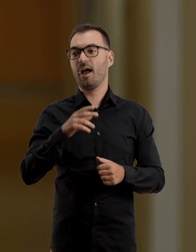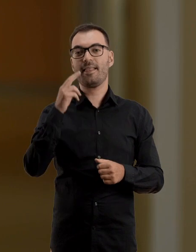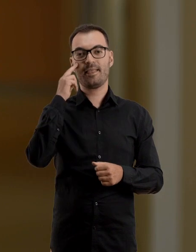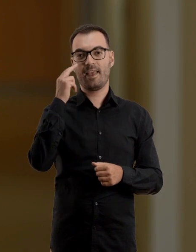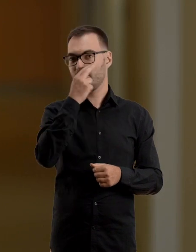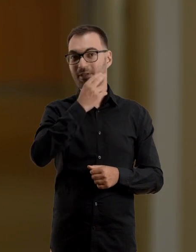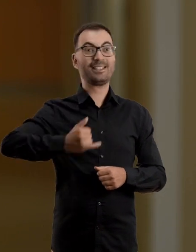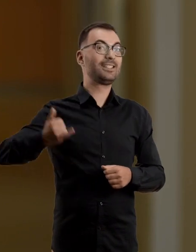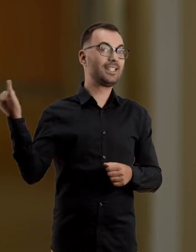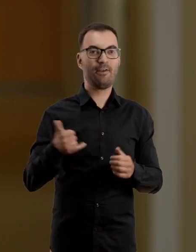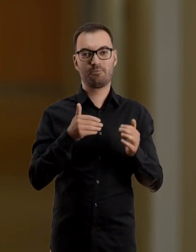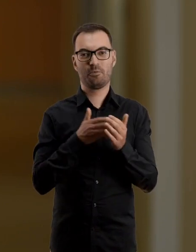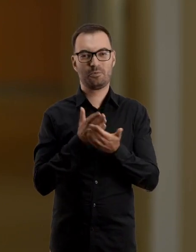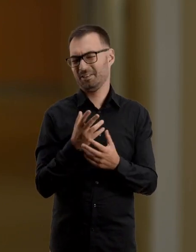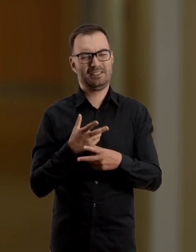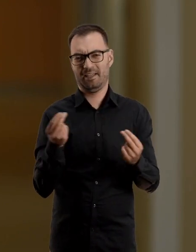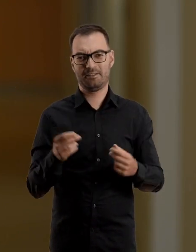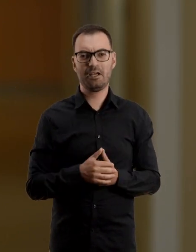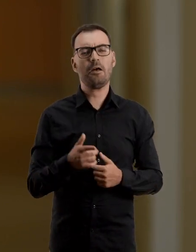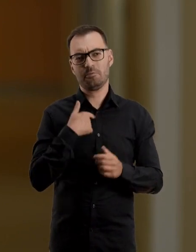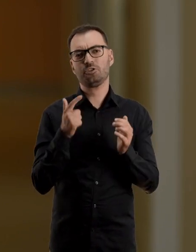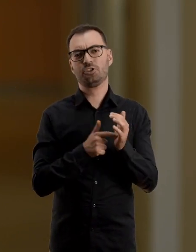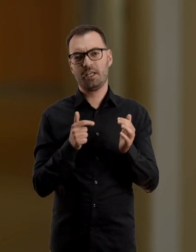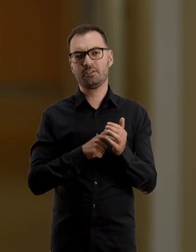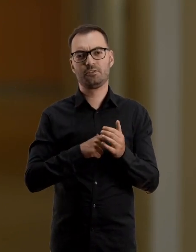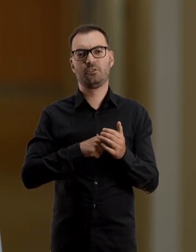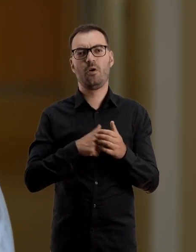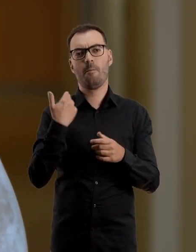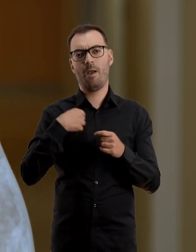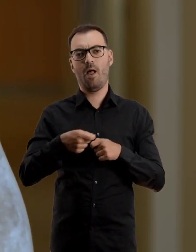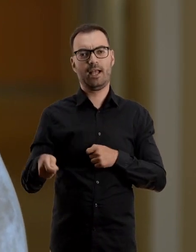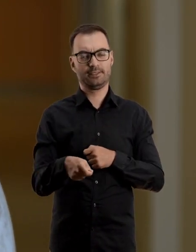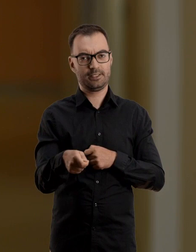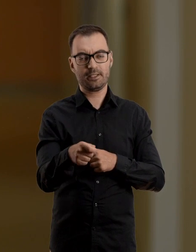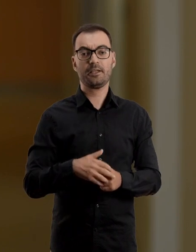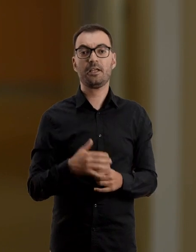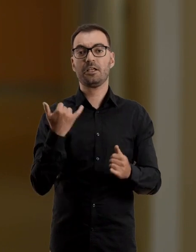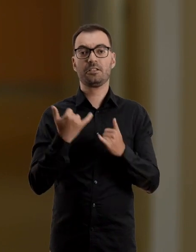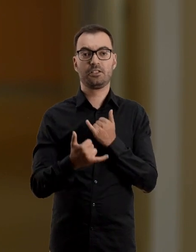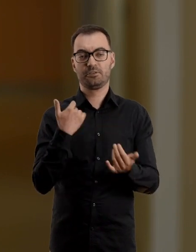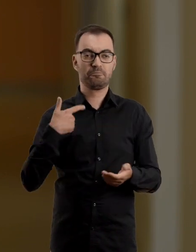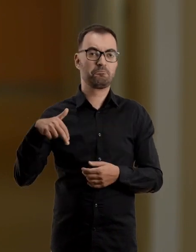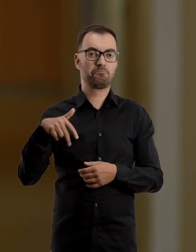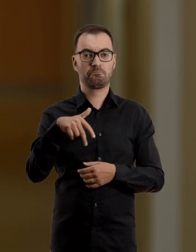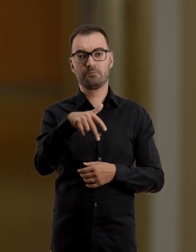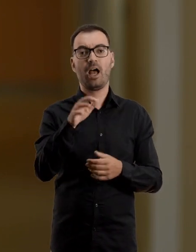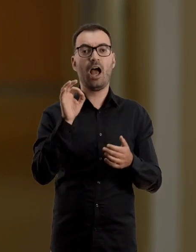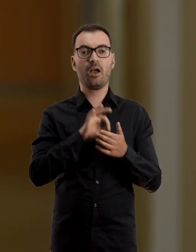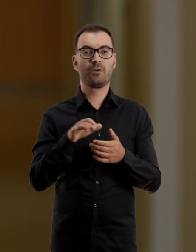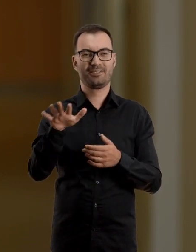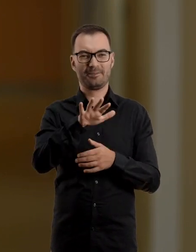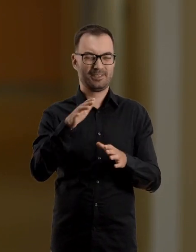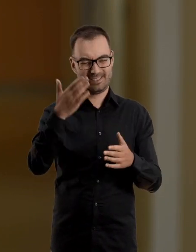pomocy. Poruszamy się zwykle z białą laską. Jeśli idziemy w miejsca,